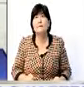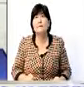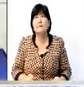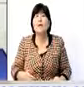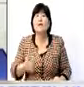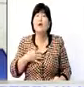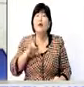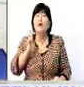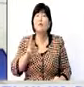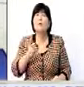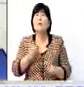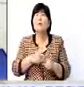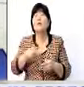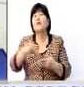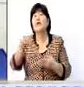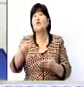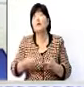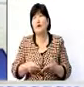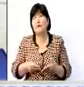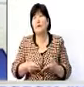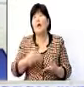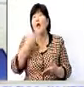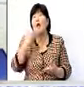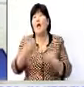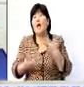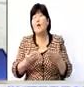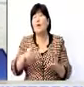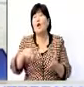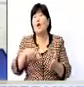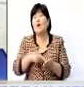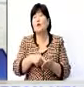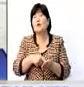Я пришла по поводу справки, обратилась в городской отдел